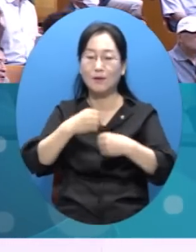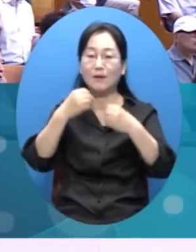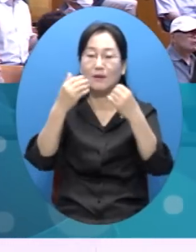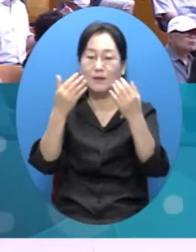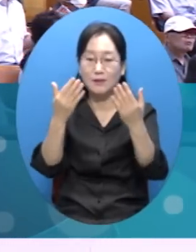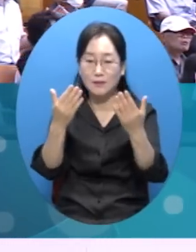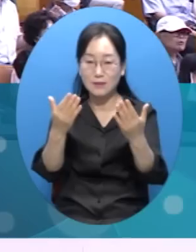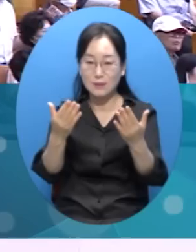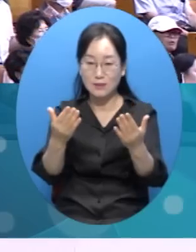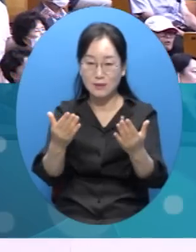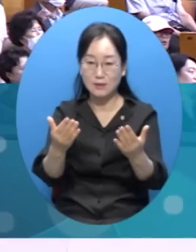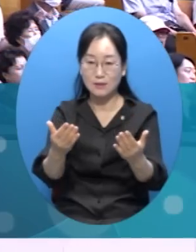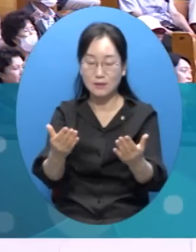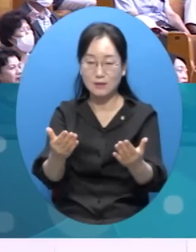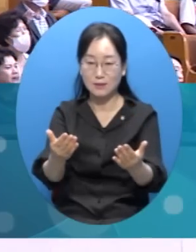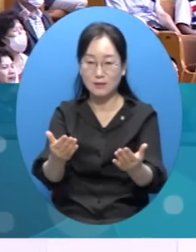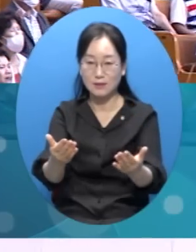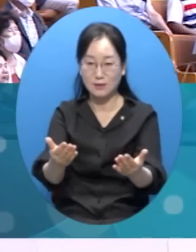평화와